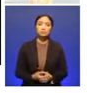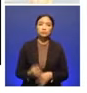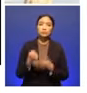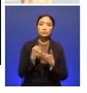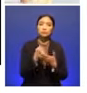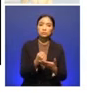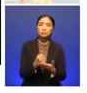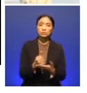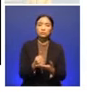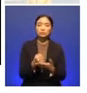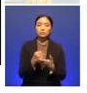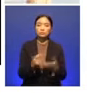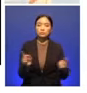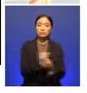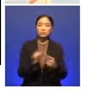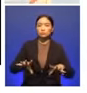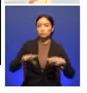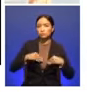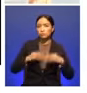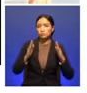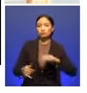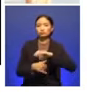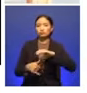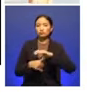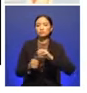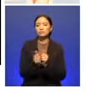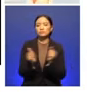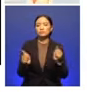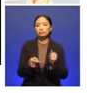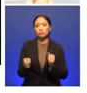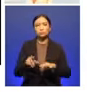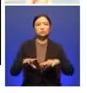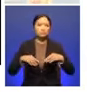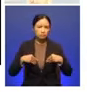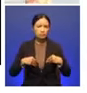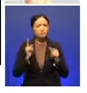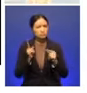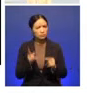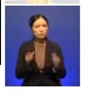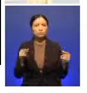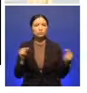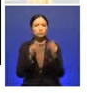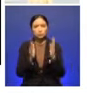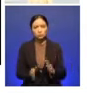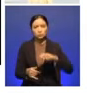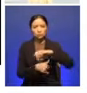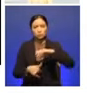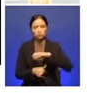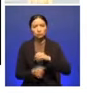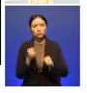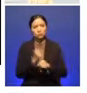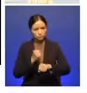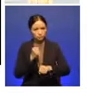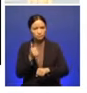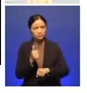ถที่จะยอมรับพูดง่ายๆว่ายอมรับว่าจริงๆคนในเรือนจำมีความดีนะคือมีความส